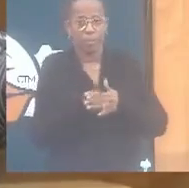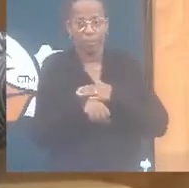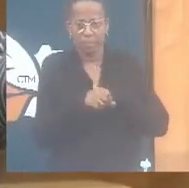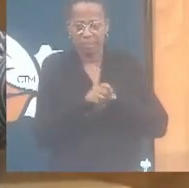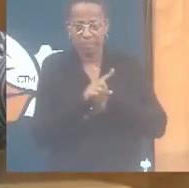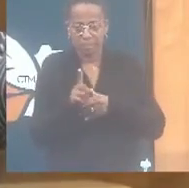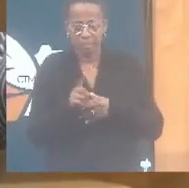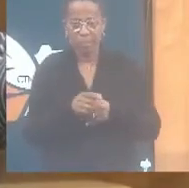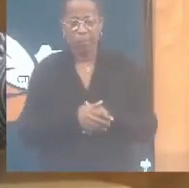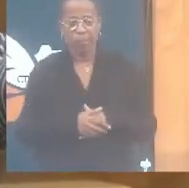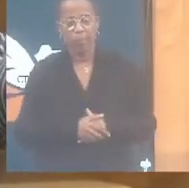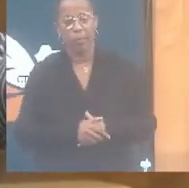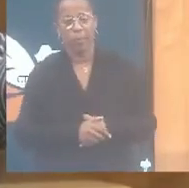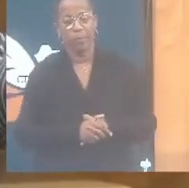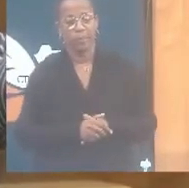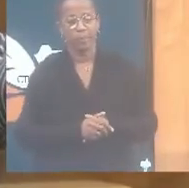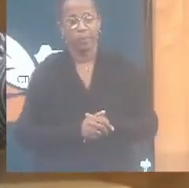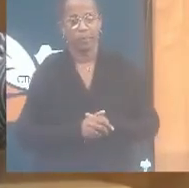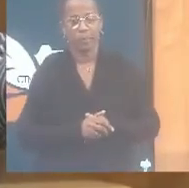Bien.